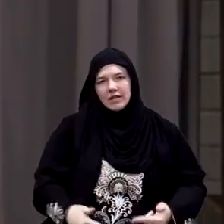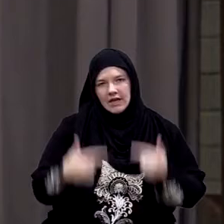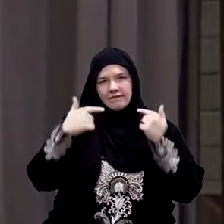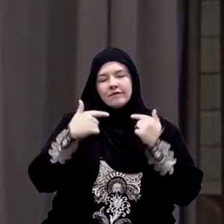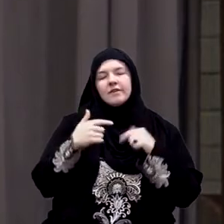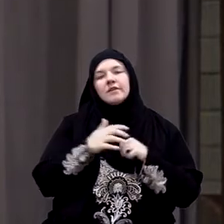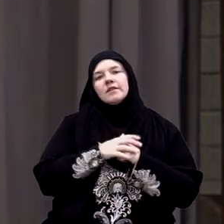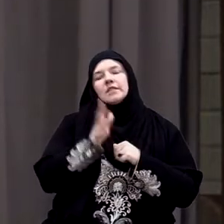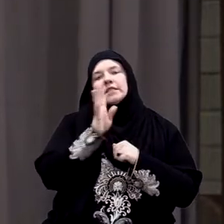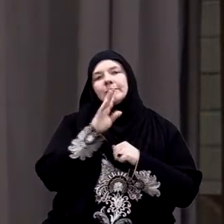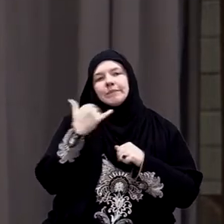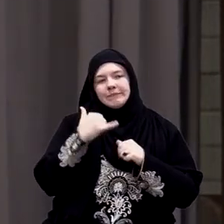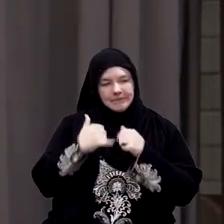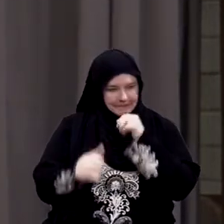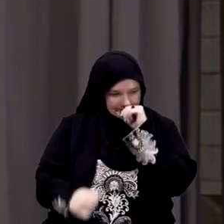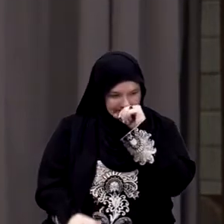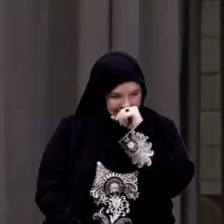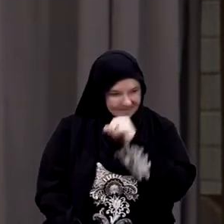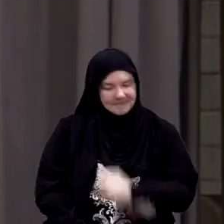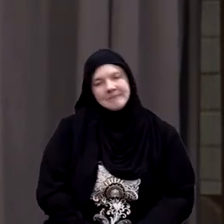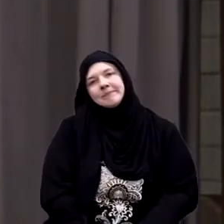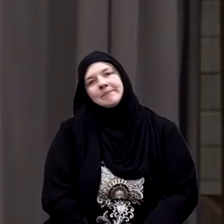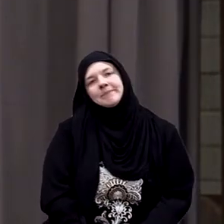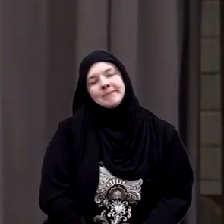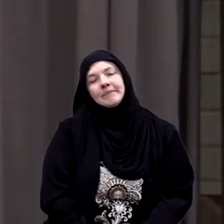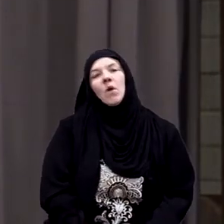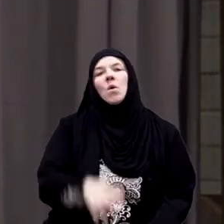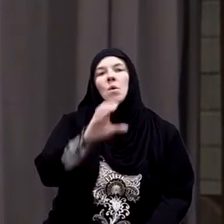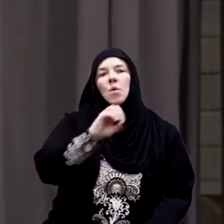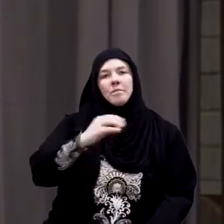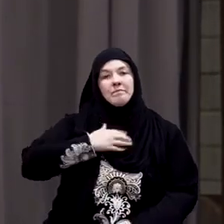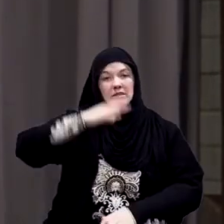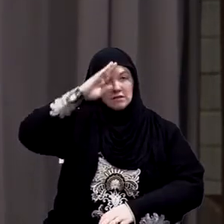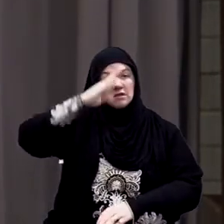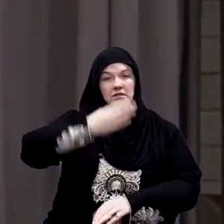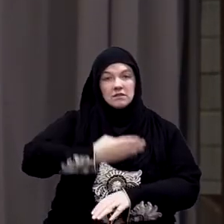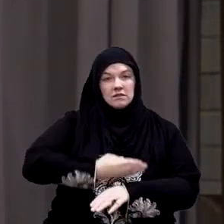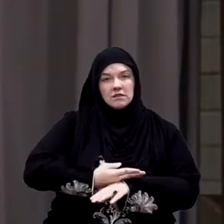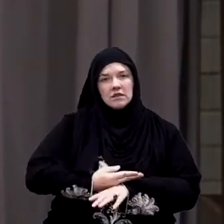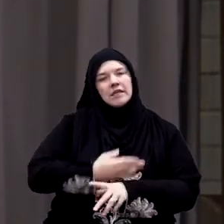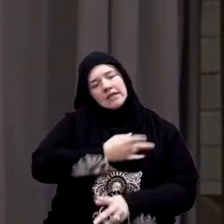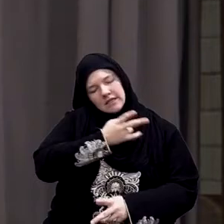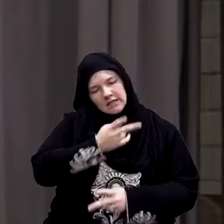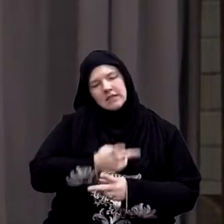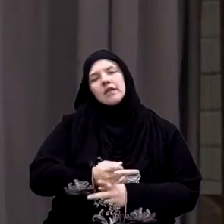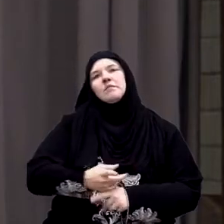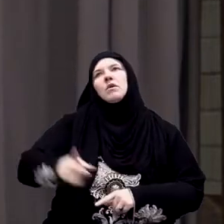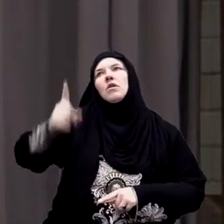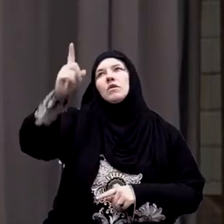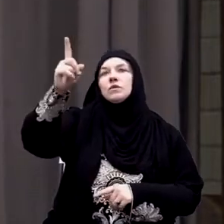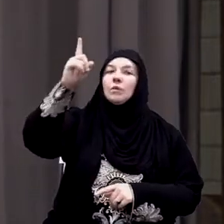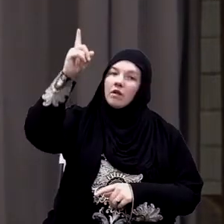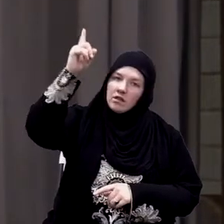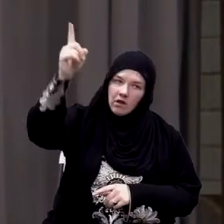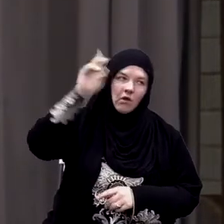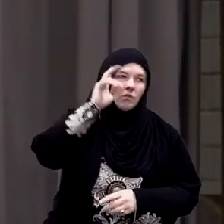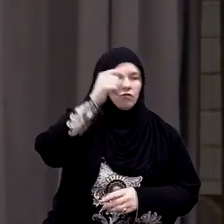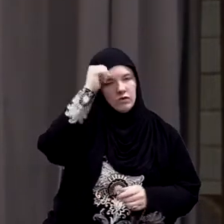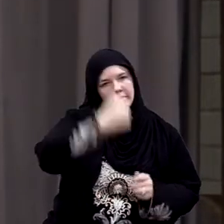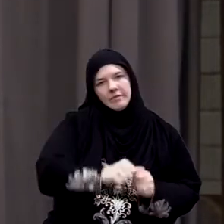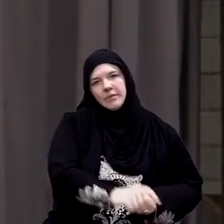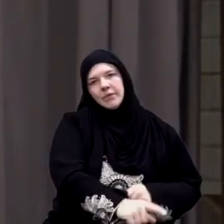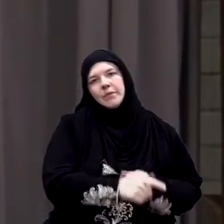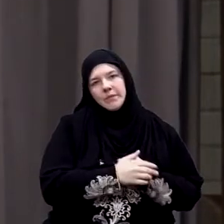احفظ يا بنية احفظ الله يحفظك. O my son, keep Allah so that Allah may keep you.